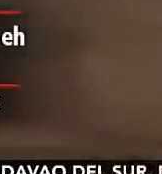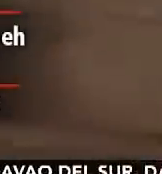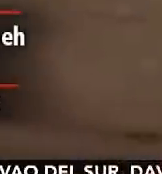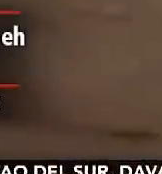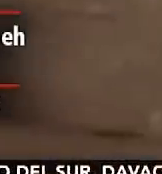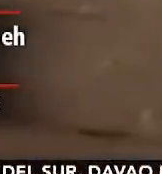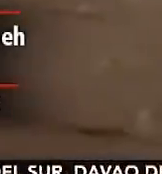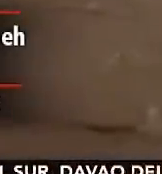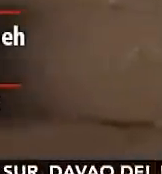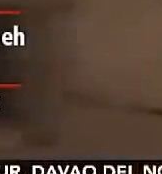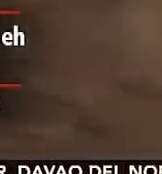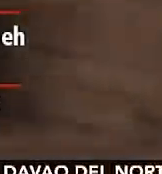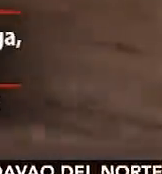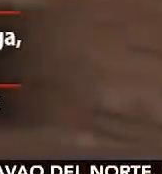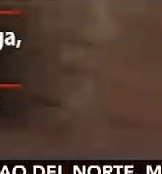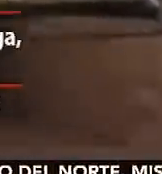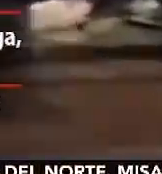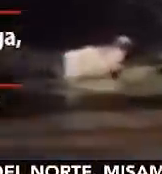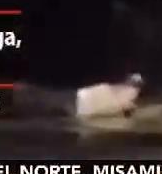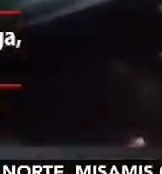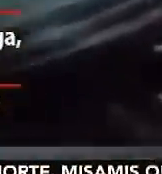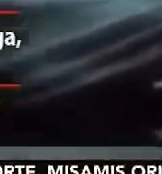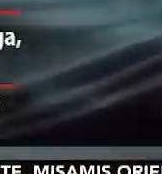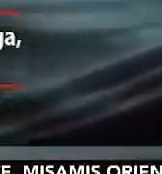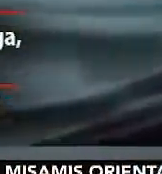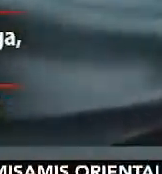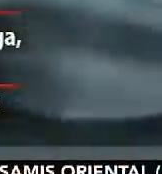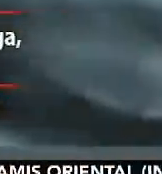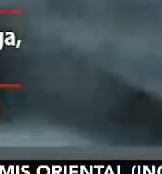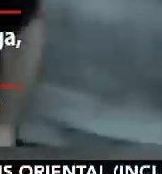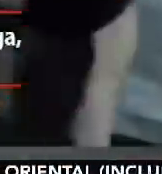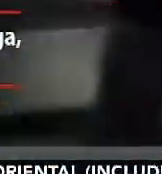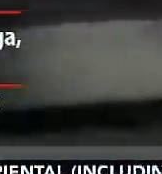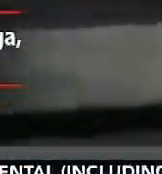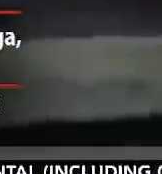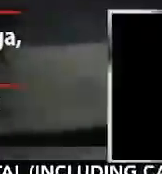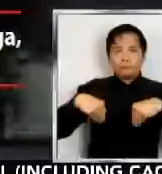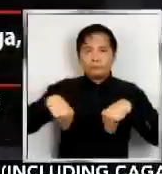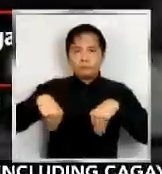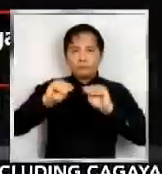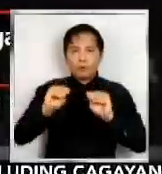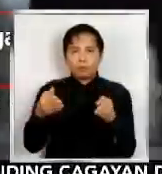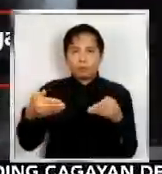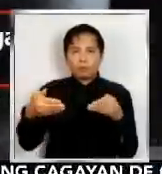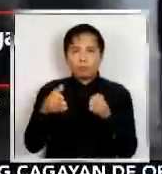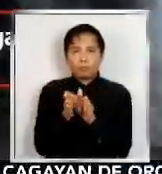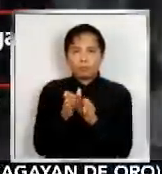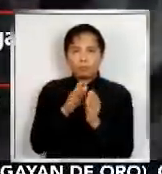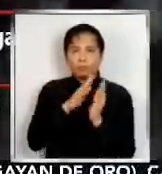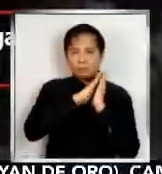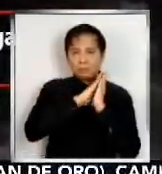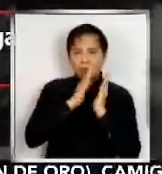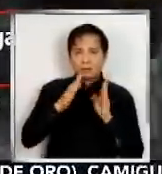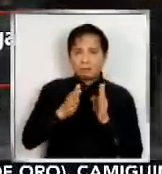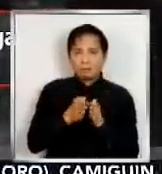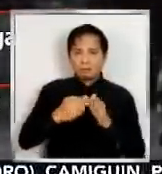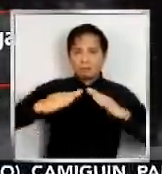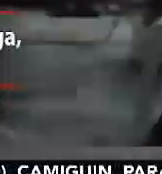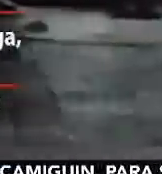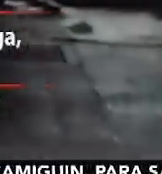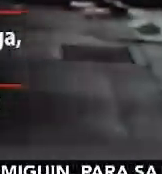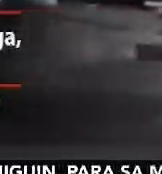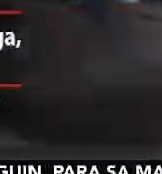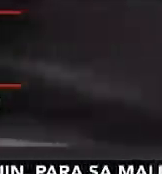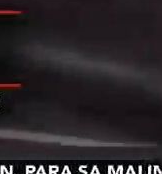nakahiga na kami dito na naka-folding bed, yung mga ibang tropa, naka-duyan na. Wala na talaga, hindi na namin alam kung anong